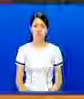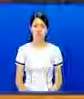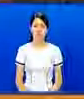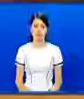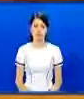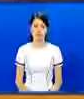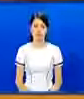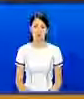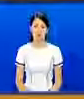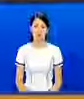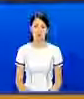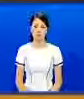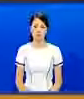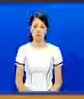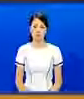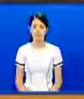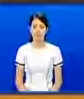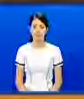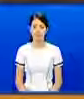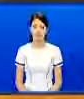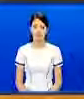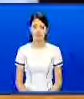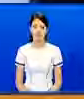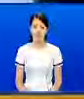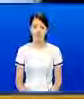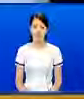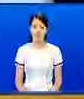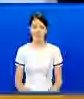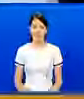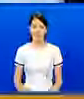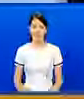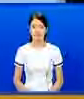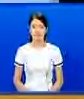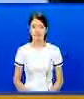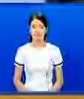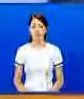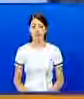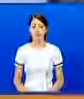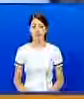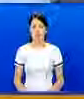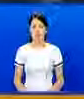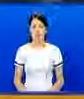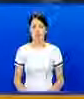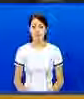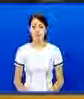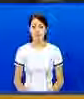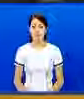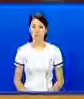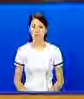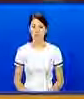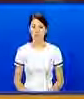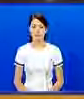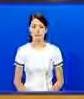рас сөз еш уақытта жалған болмас. Көп кітап келді Алладан, оның төрті Алланы танытуға